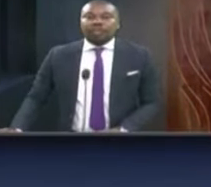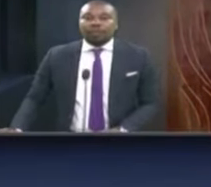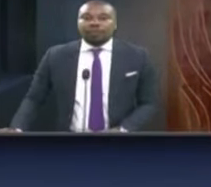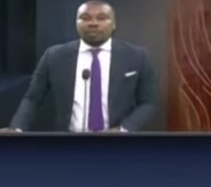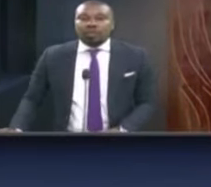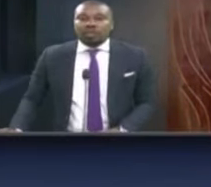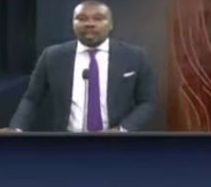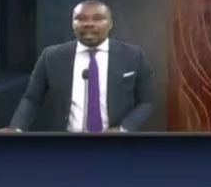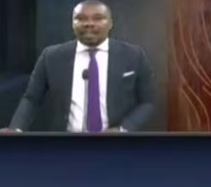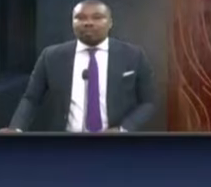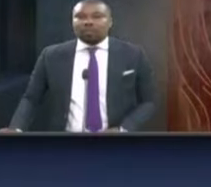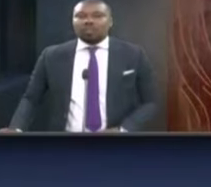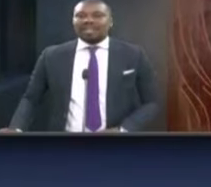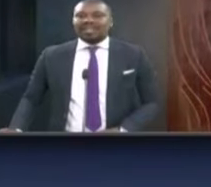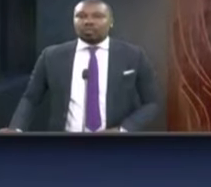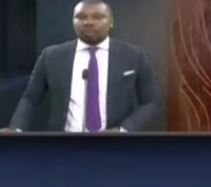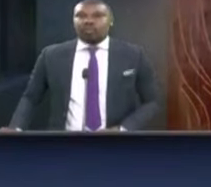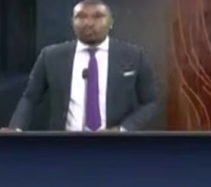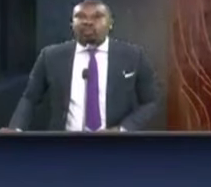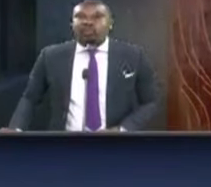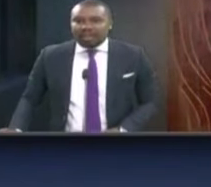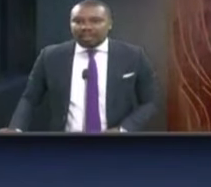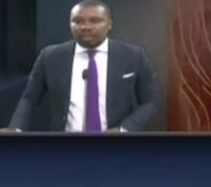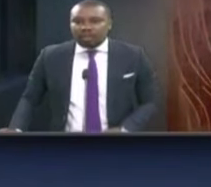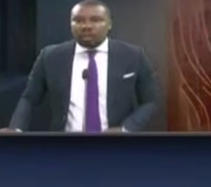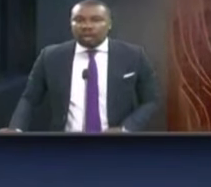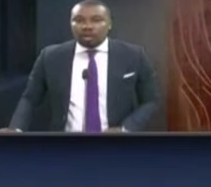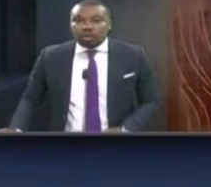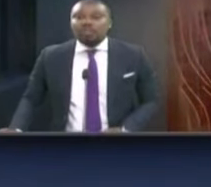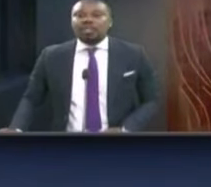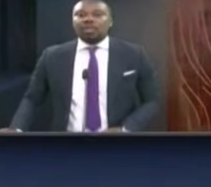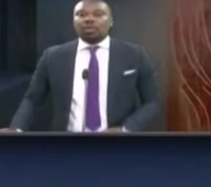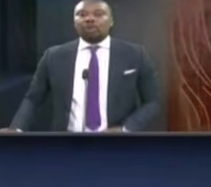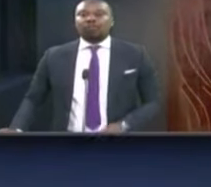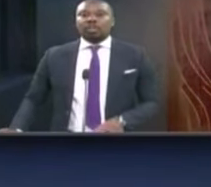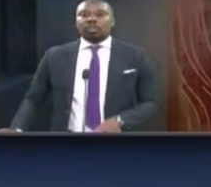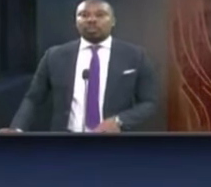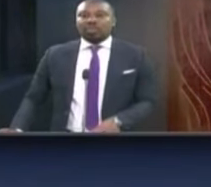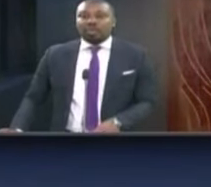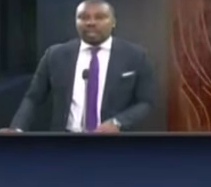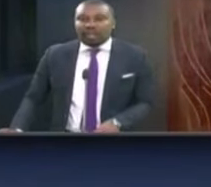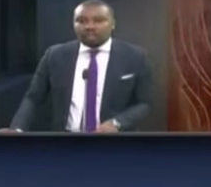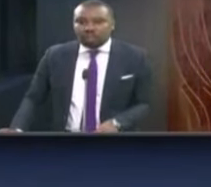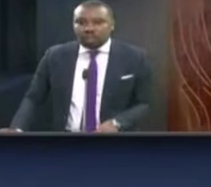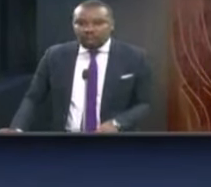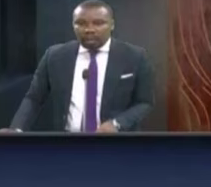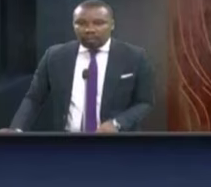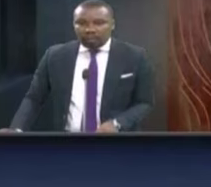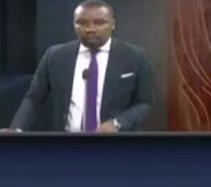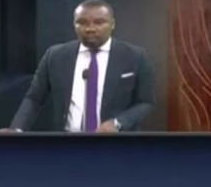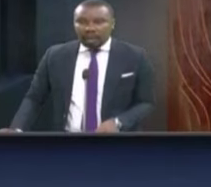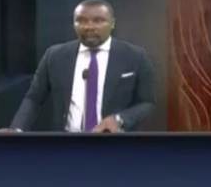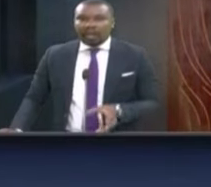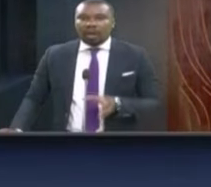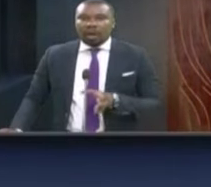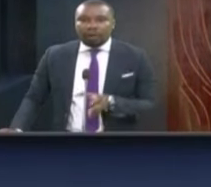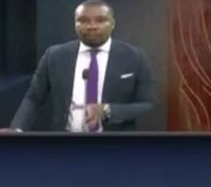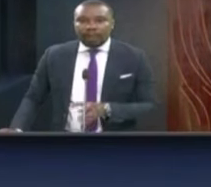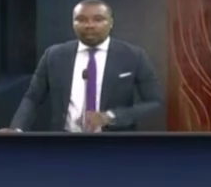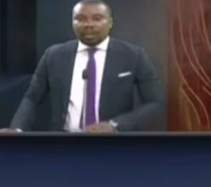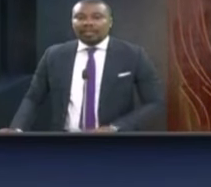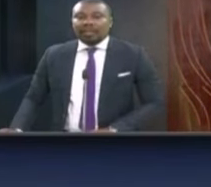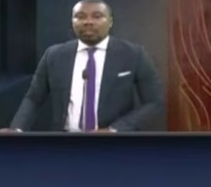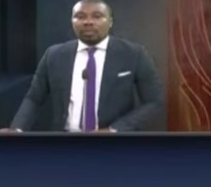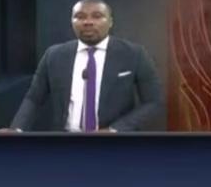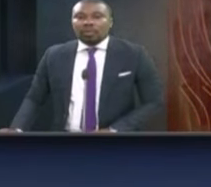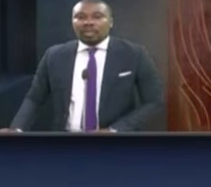sauver leur vie suite à la situation d'un qui avait élu domicile. Le réfugié de Kamenan Sapou qui vivait en Angola regagne enfin